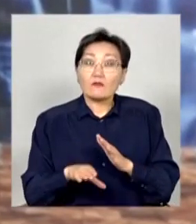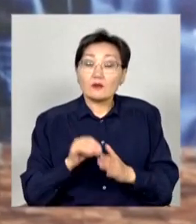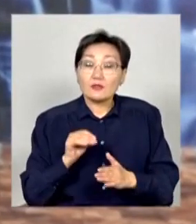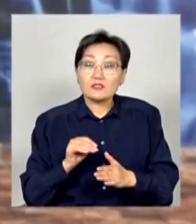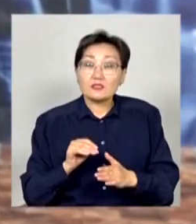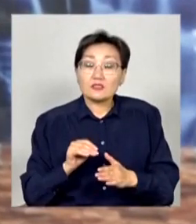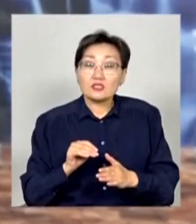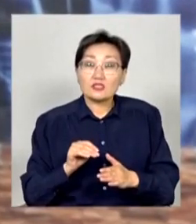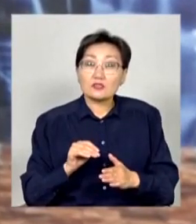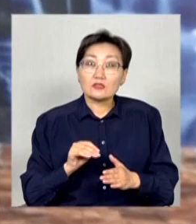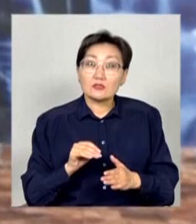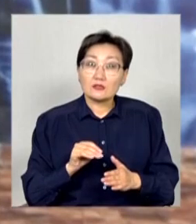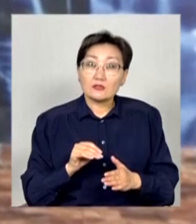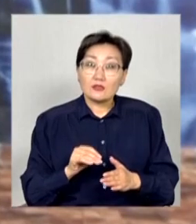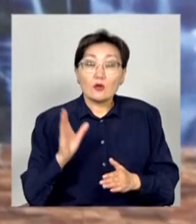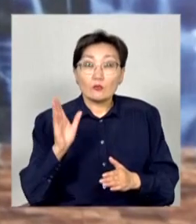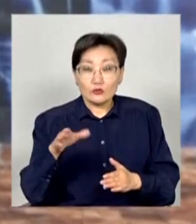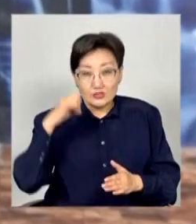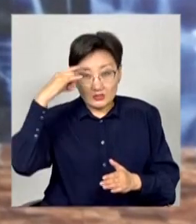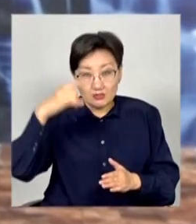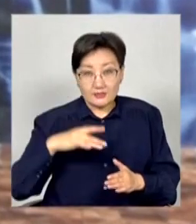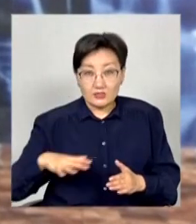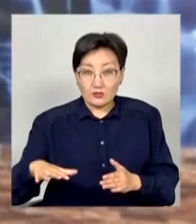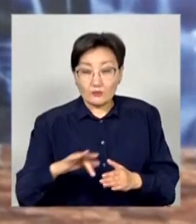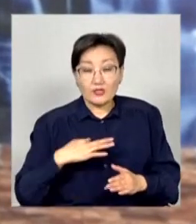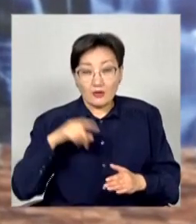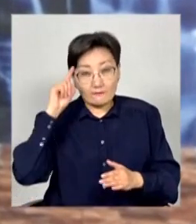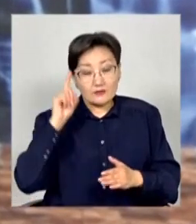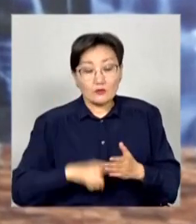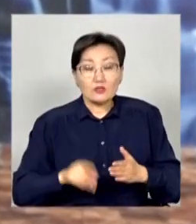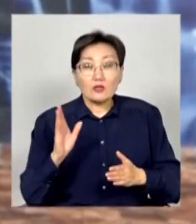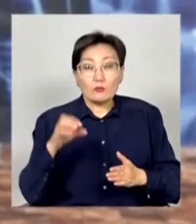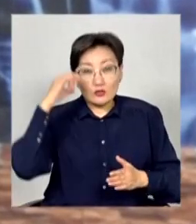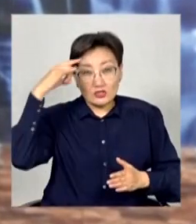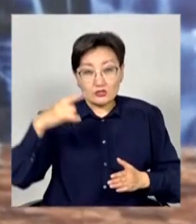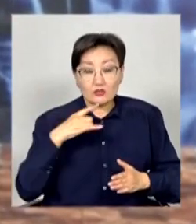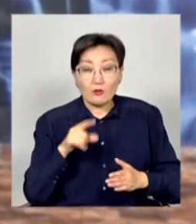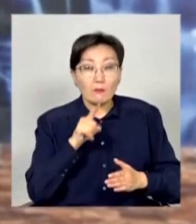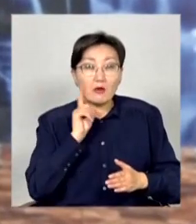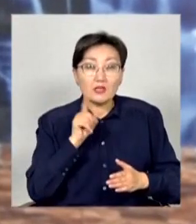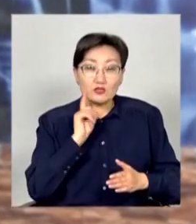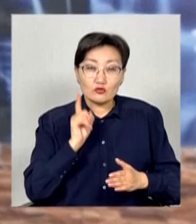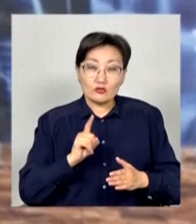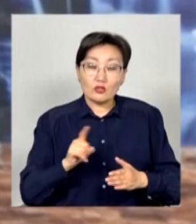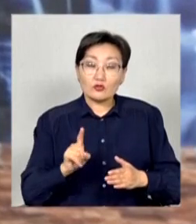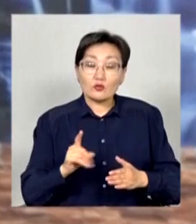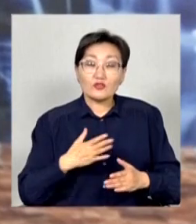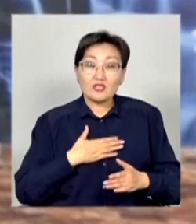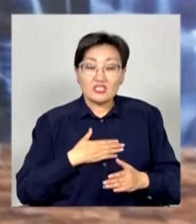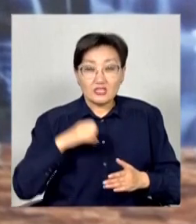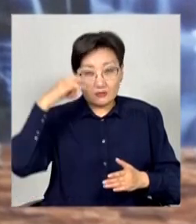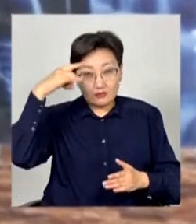поболеть, выбрать будущее Казахстана. Я верю в будущее Казахстана, молодежь, то, что наша